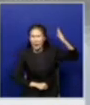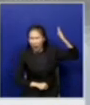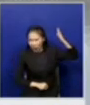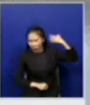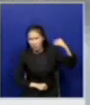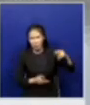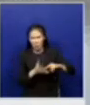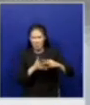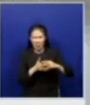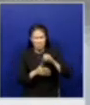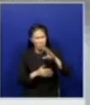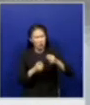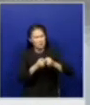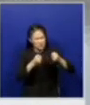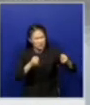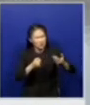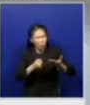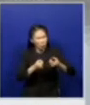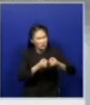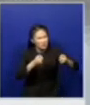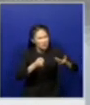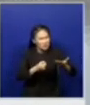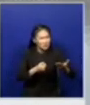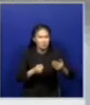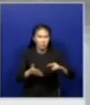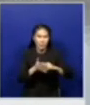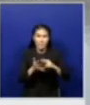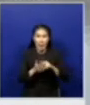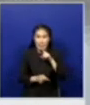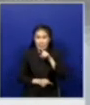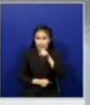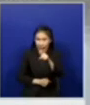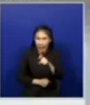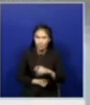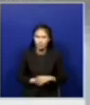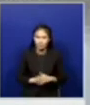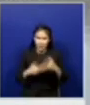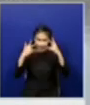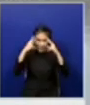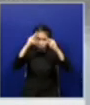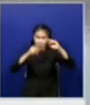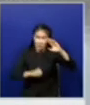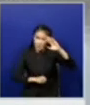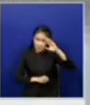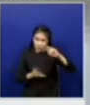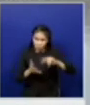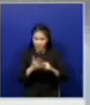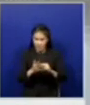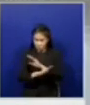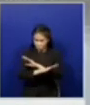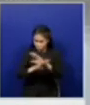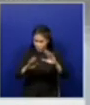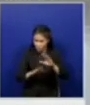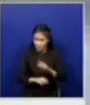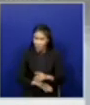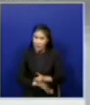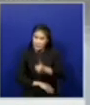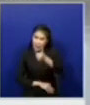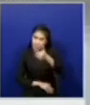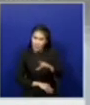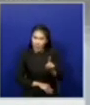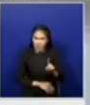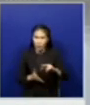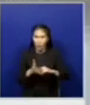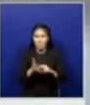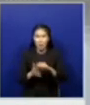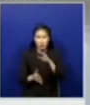ท่านนายกรัฐมนตรีจะแบน3สารพิษตามมติสภาหรือไม่ขอความกรุณาอย่าตอบว่